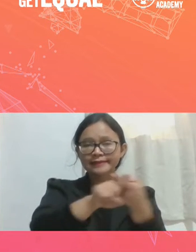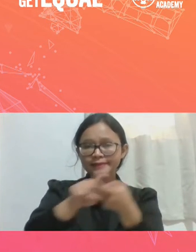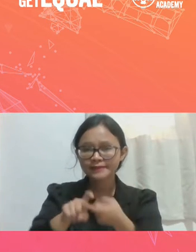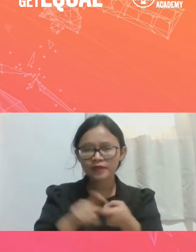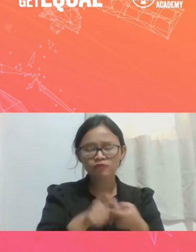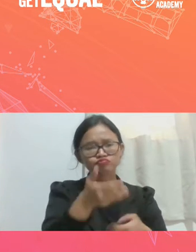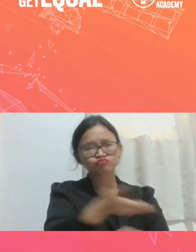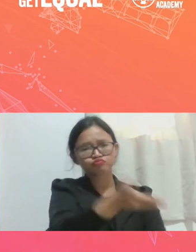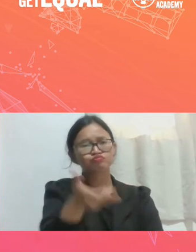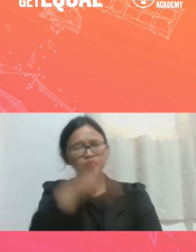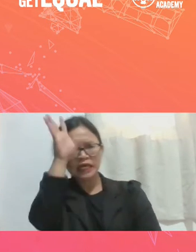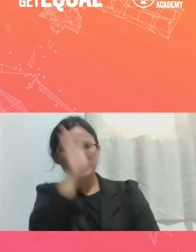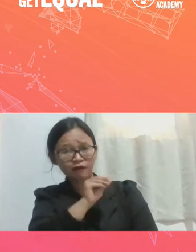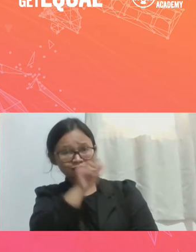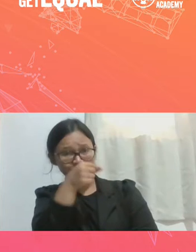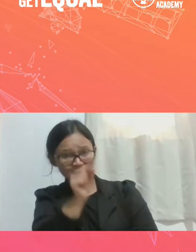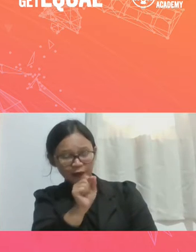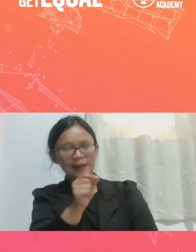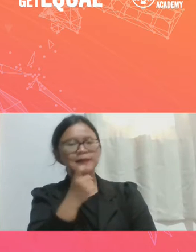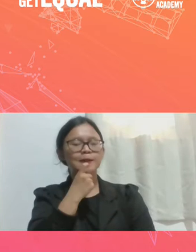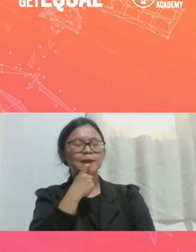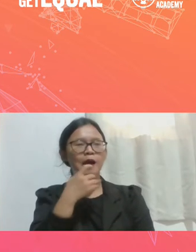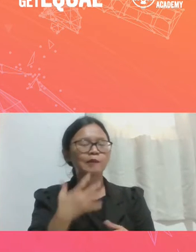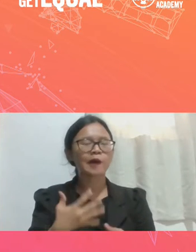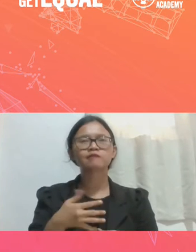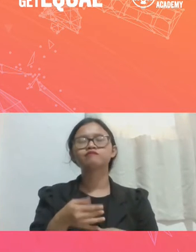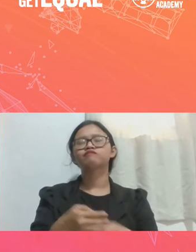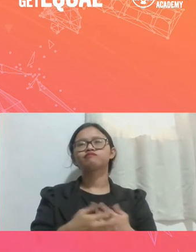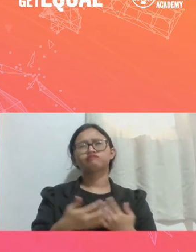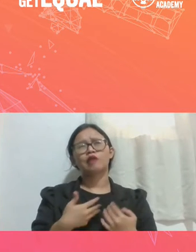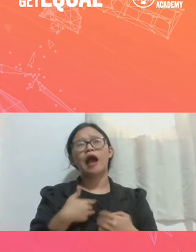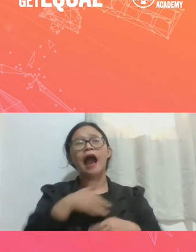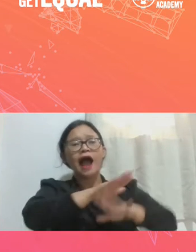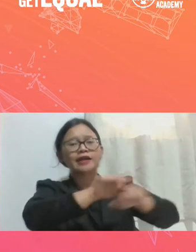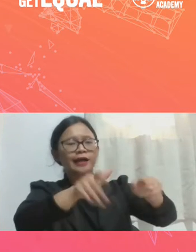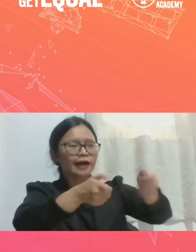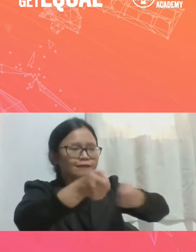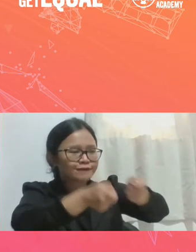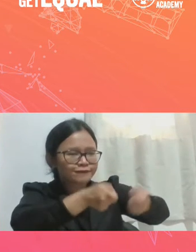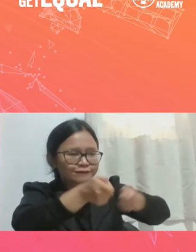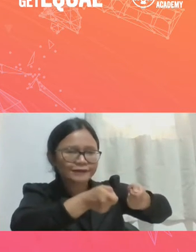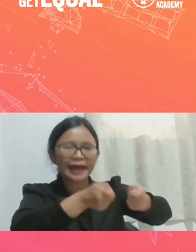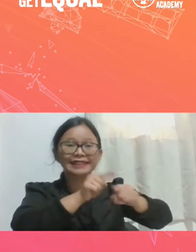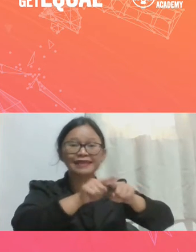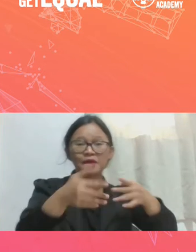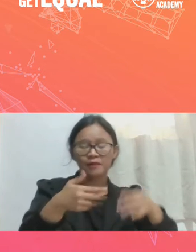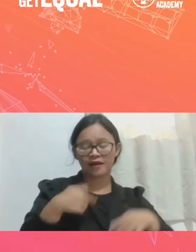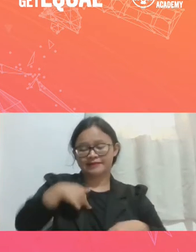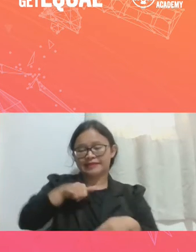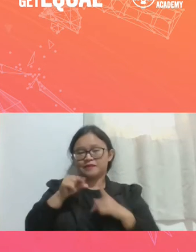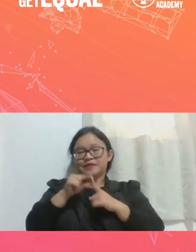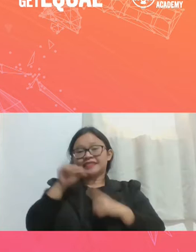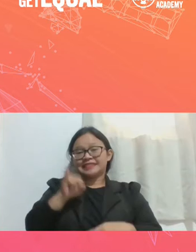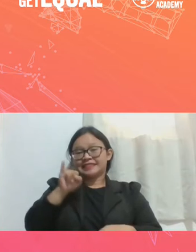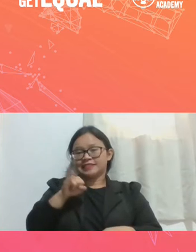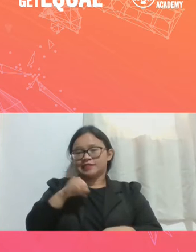kalau kami ini organisasi walaupun mengurusi anak-anak dan anak remaja, tapi plannya sendiri sebenarnya sudah